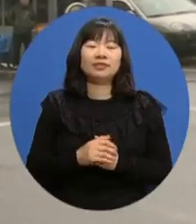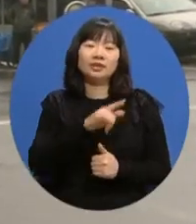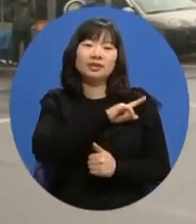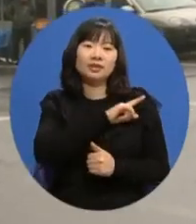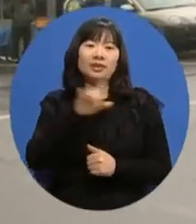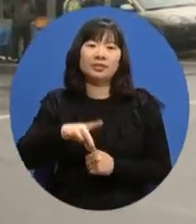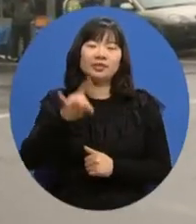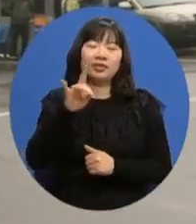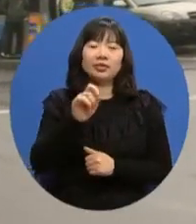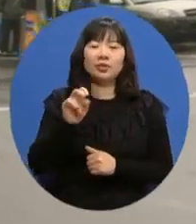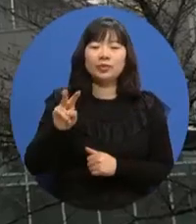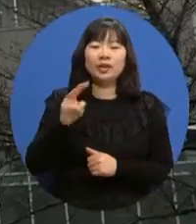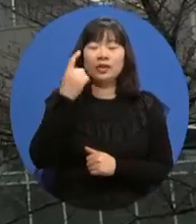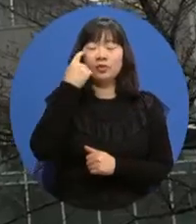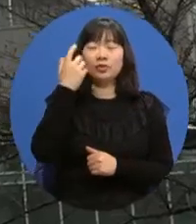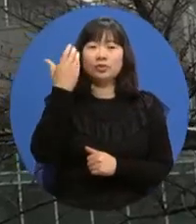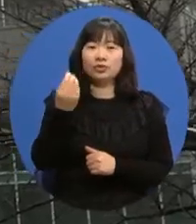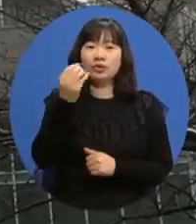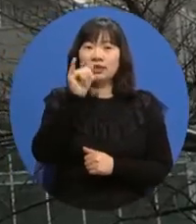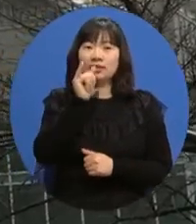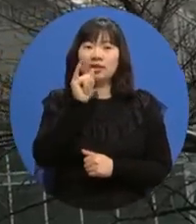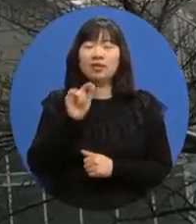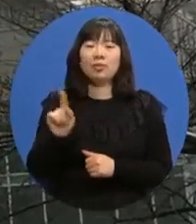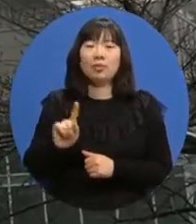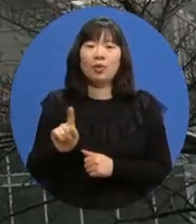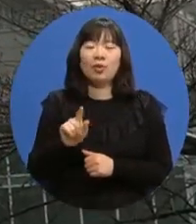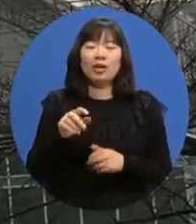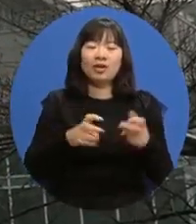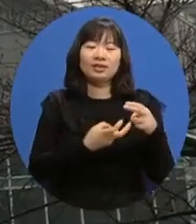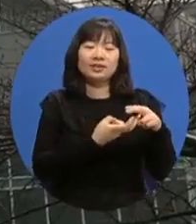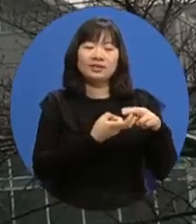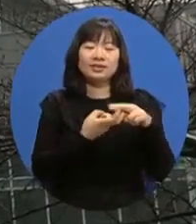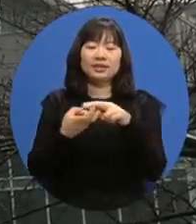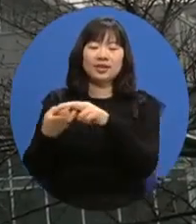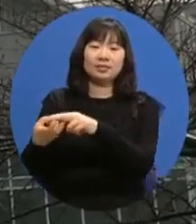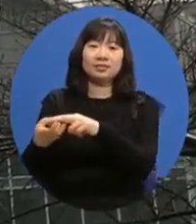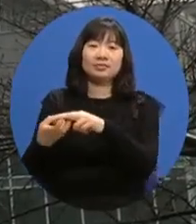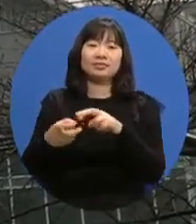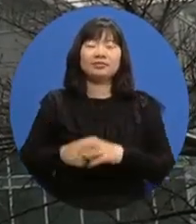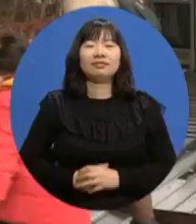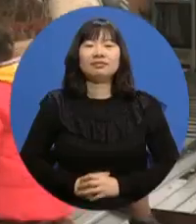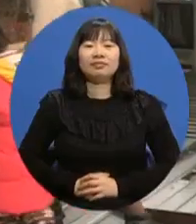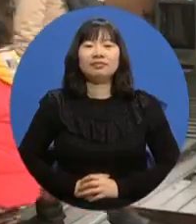제일 먼저 고야의 눈에 띈 것은 바로 케이블카.